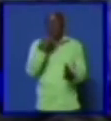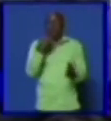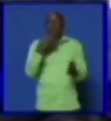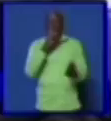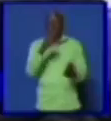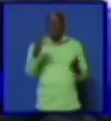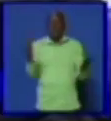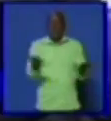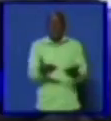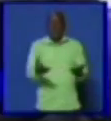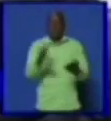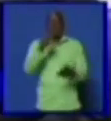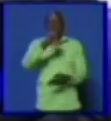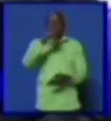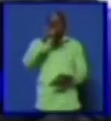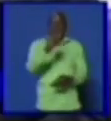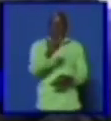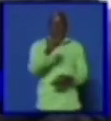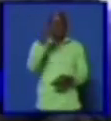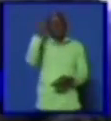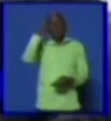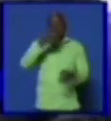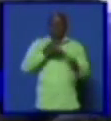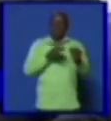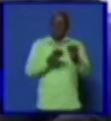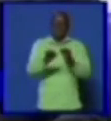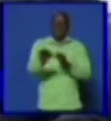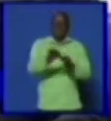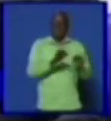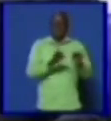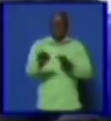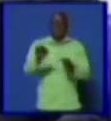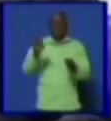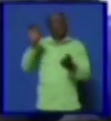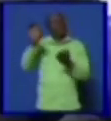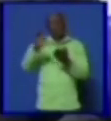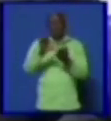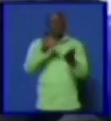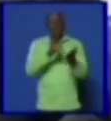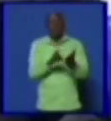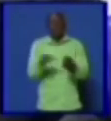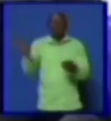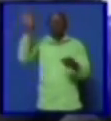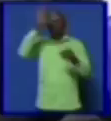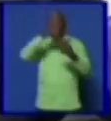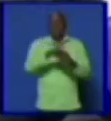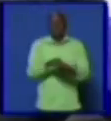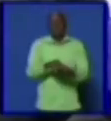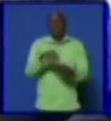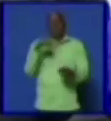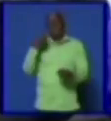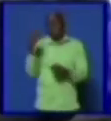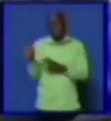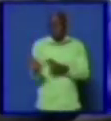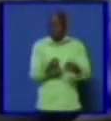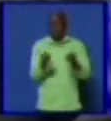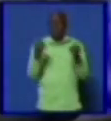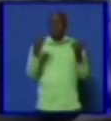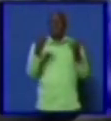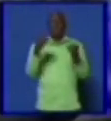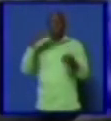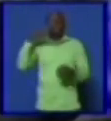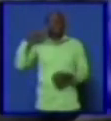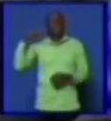ici à New York pour leur expliquer le code électoral qui a été voté, qui a fait beaucoup de bruit,